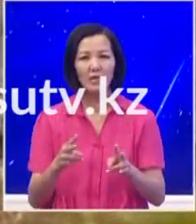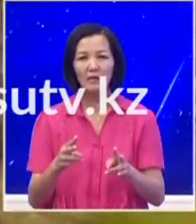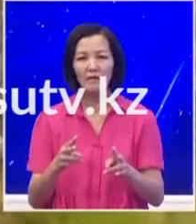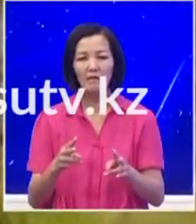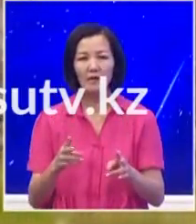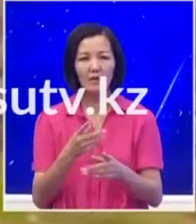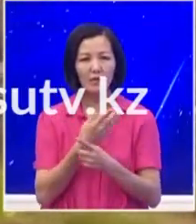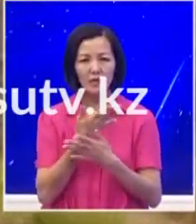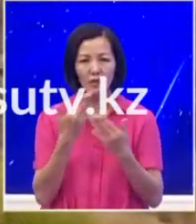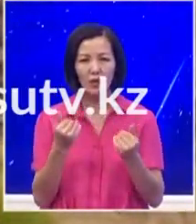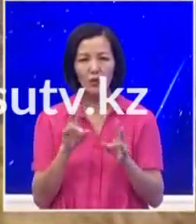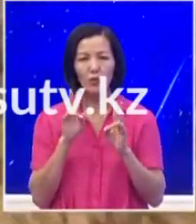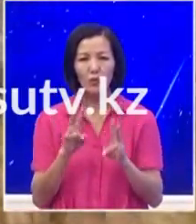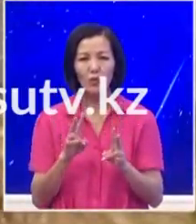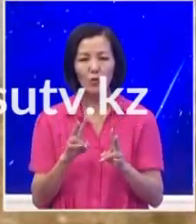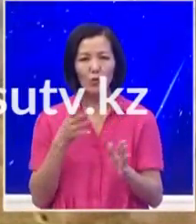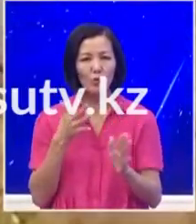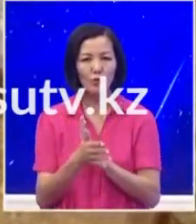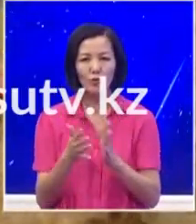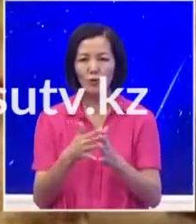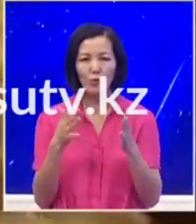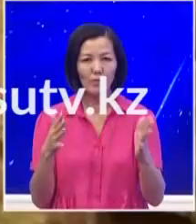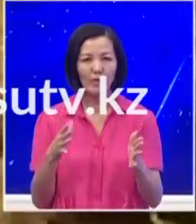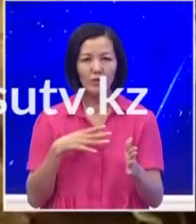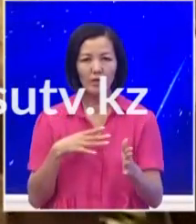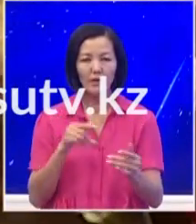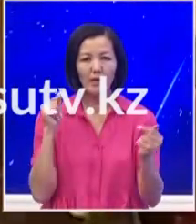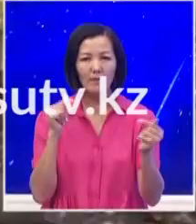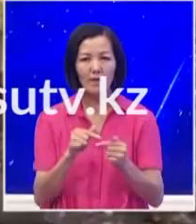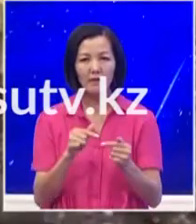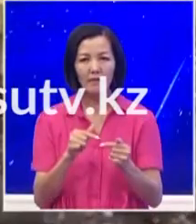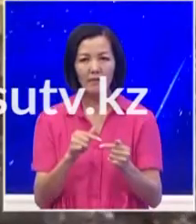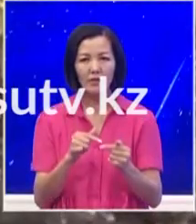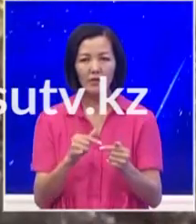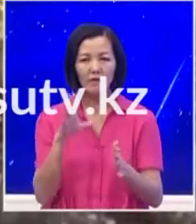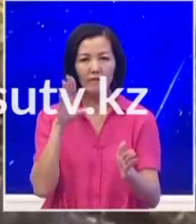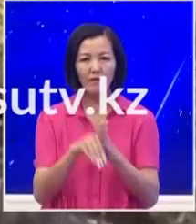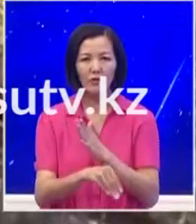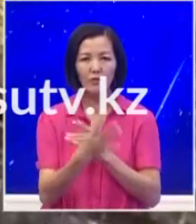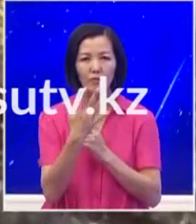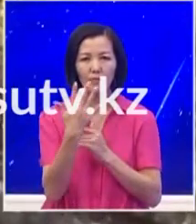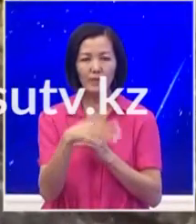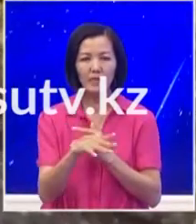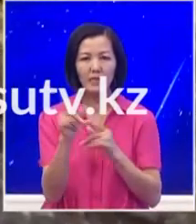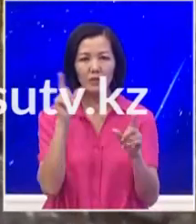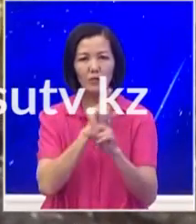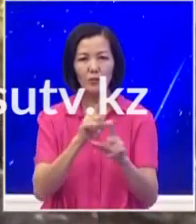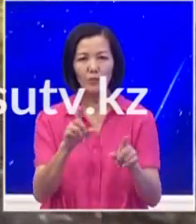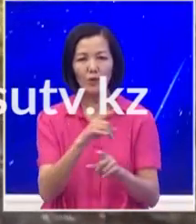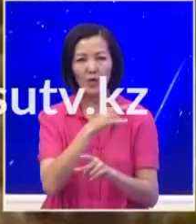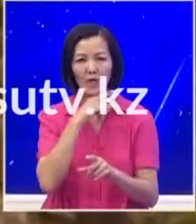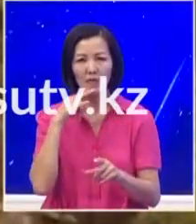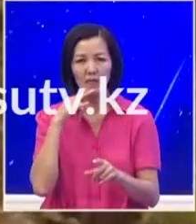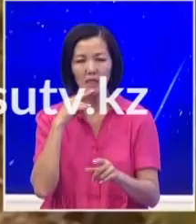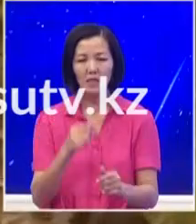не поступало, как и о нанесенном ущербе. Особый противопожарный режим введен в 50 субъектах России. В трех действует